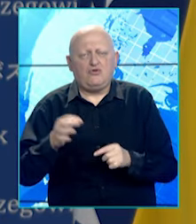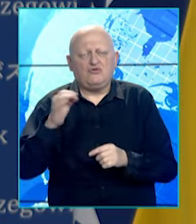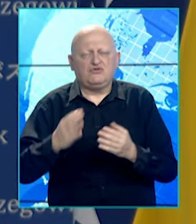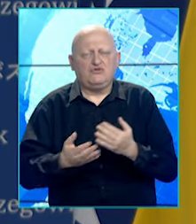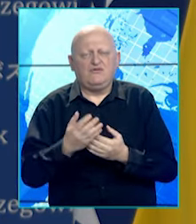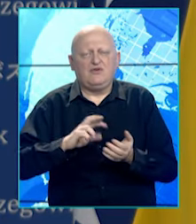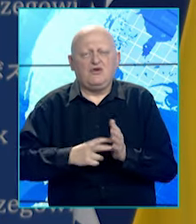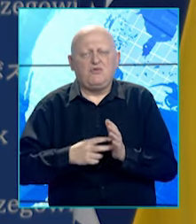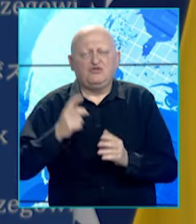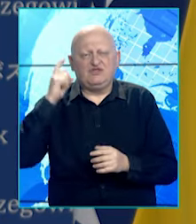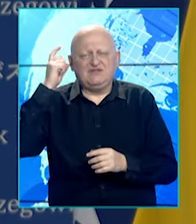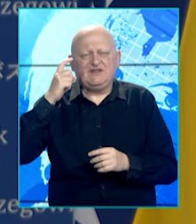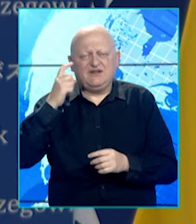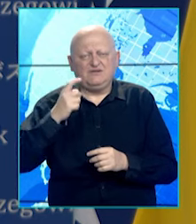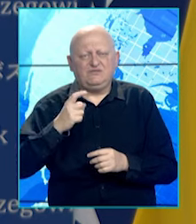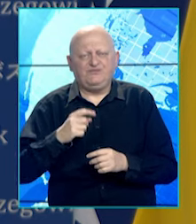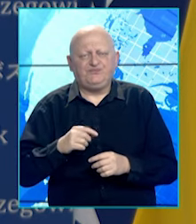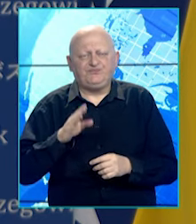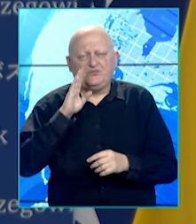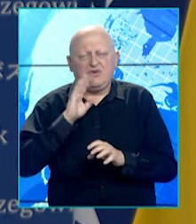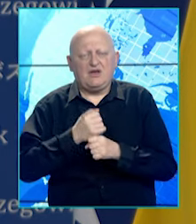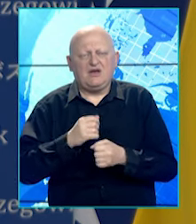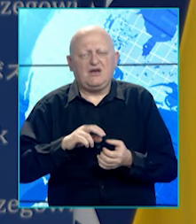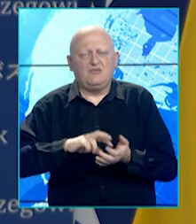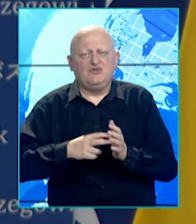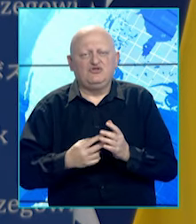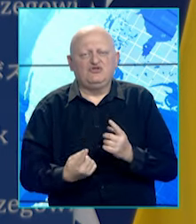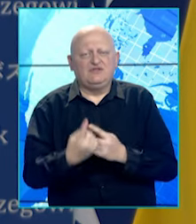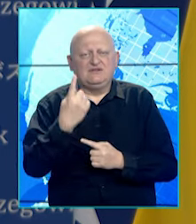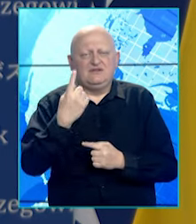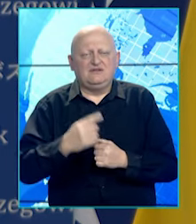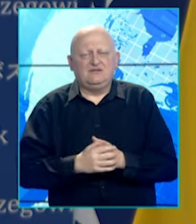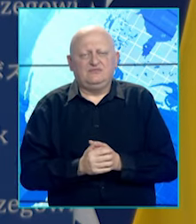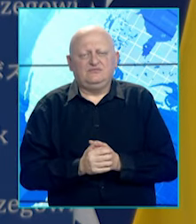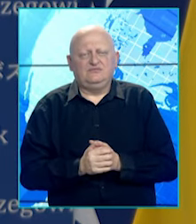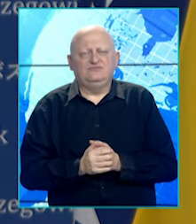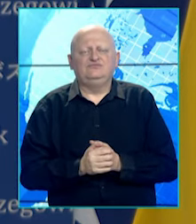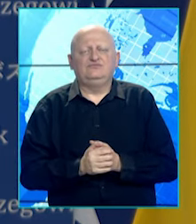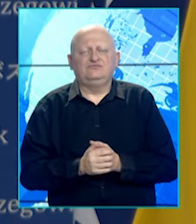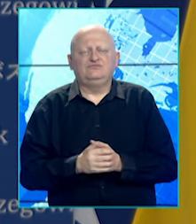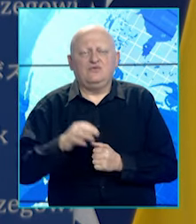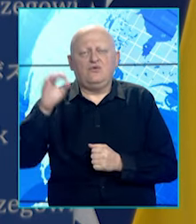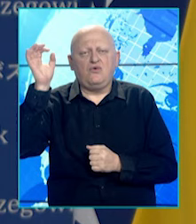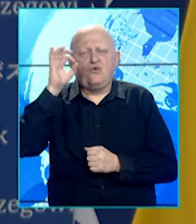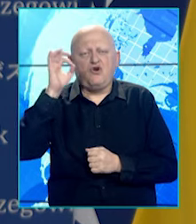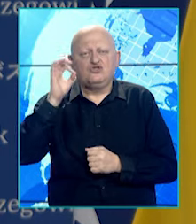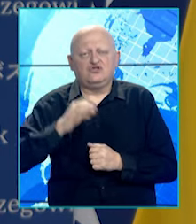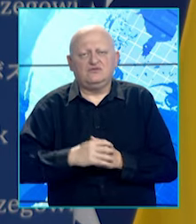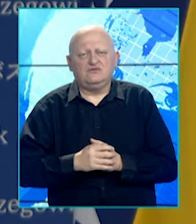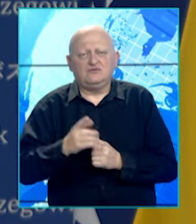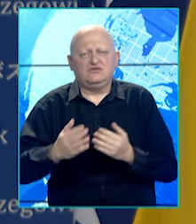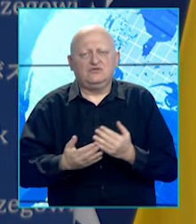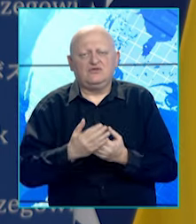nove političke stranke na BiH političkoj sceni. U suštini, ta